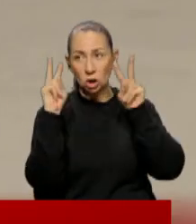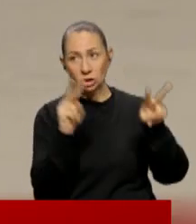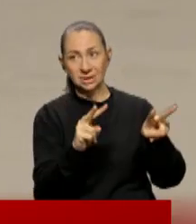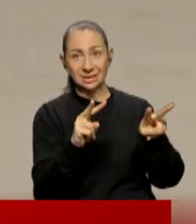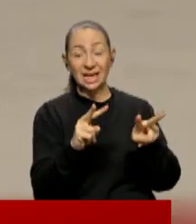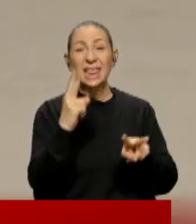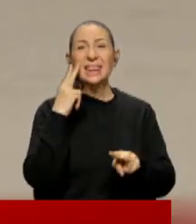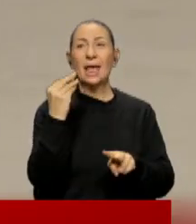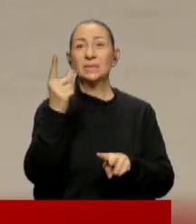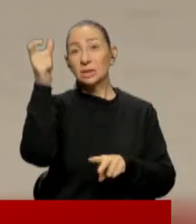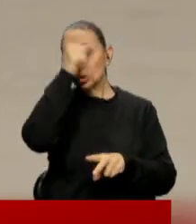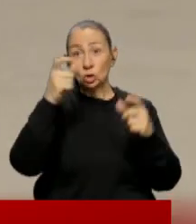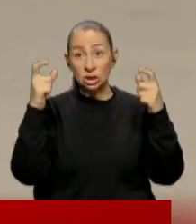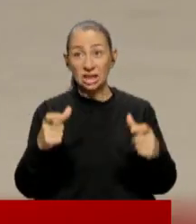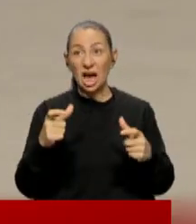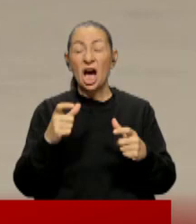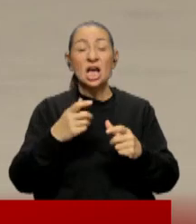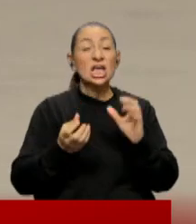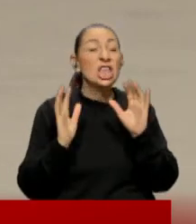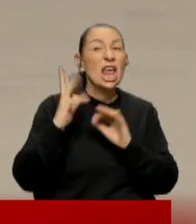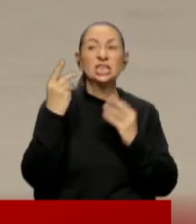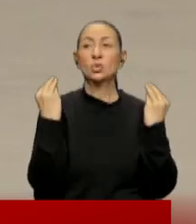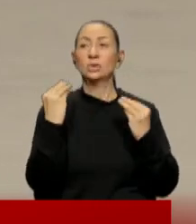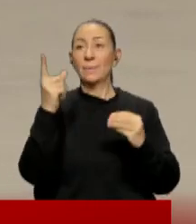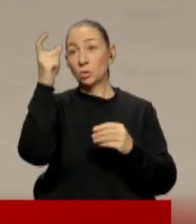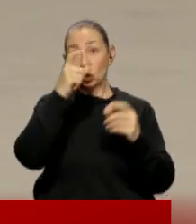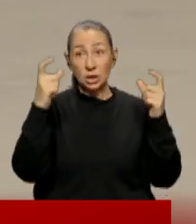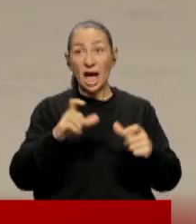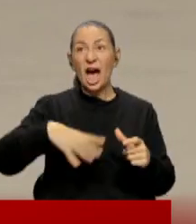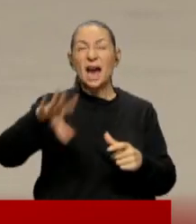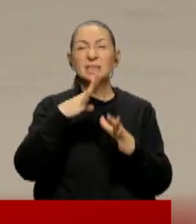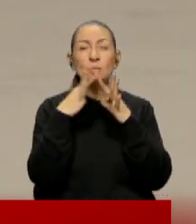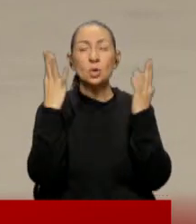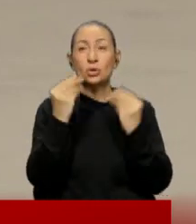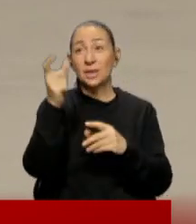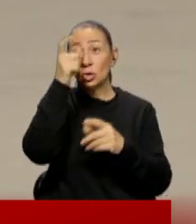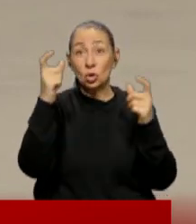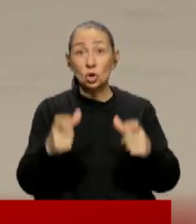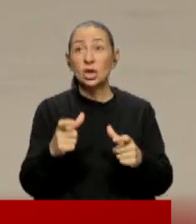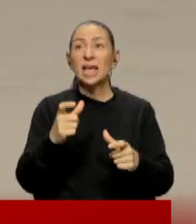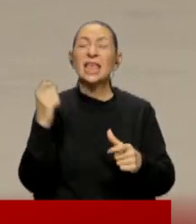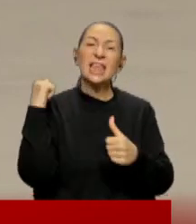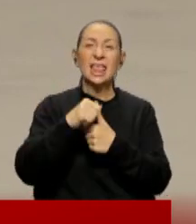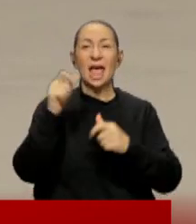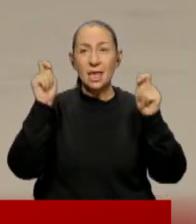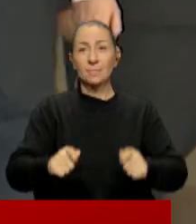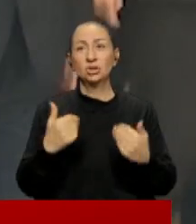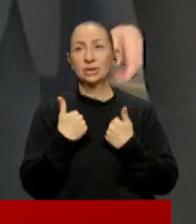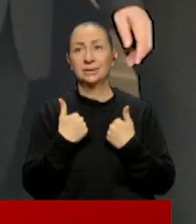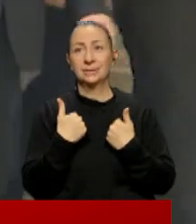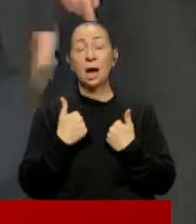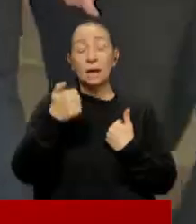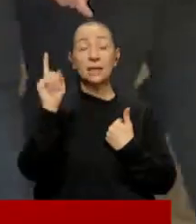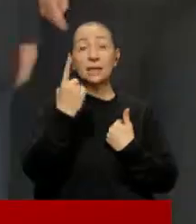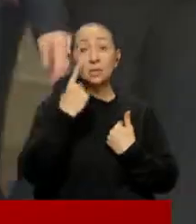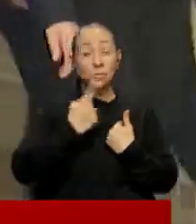göreceksiniz. Temiz bir Türkiye, aydınlık bir Türkiye, herkesin mutlu olduğu bir Türkiye'yi yeniden inşa edeceğiz. Altı